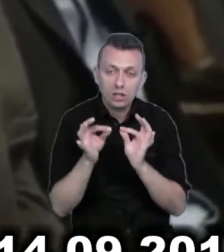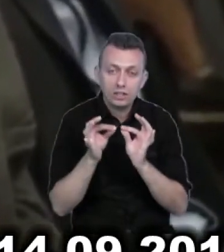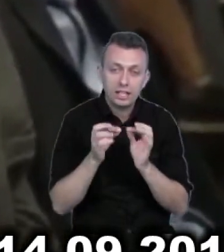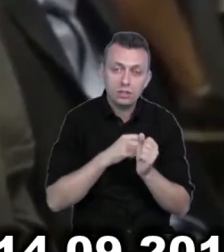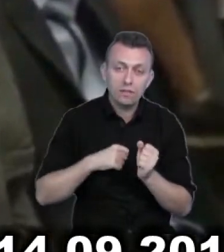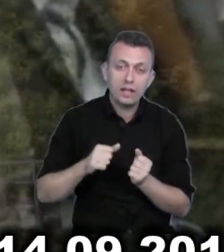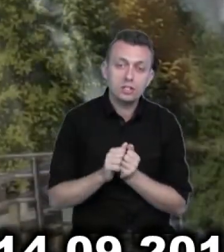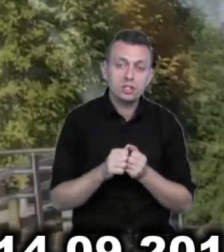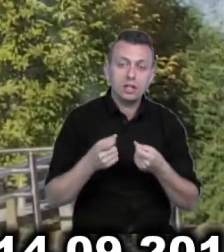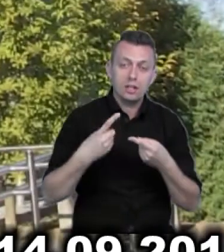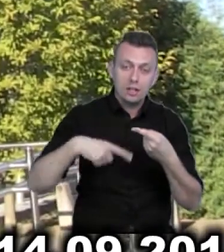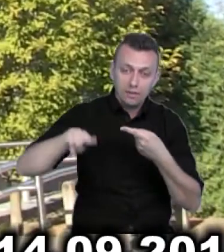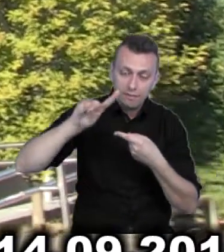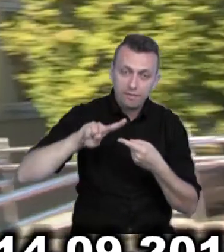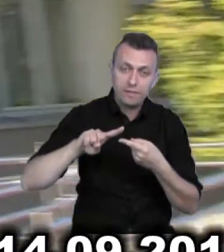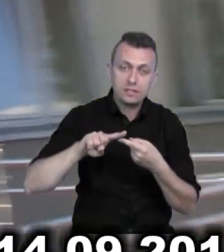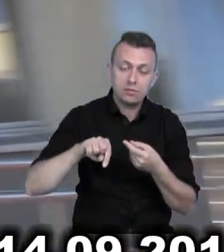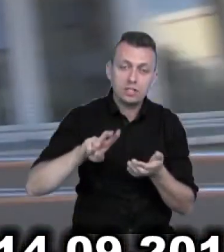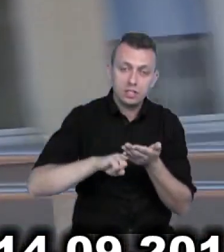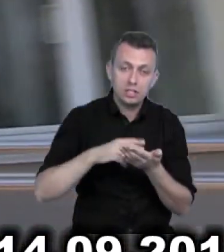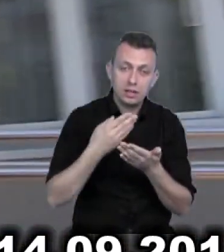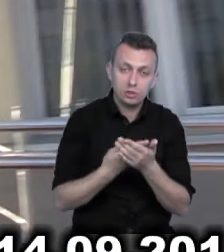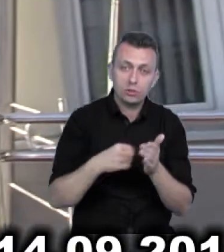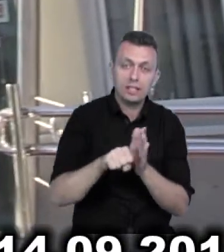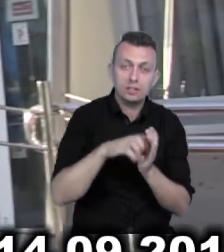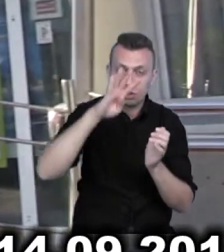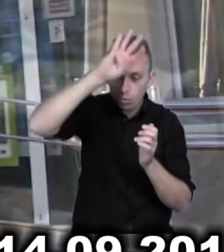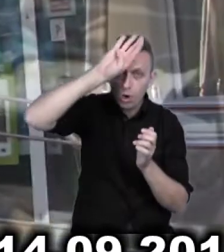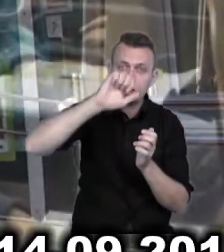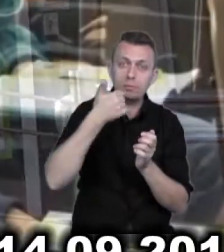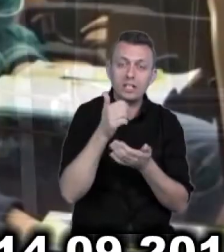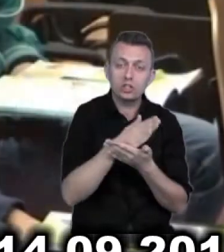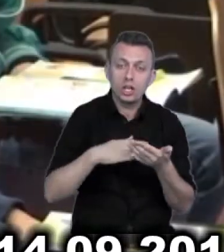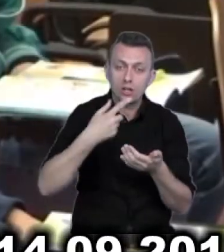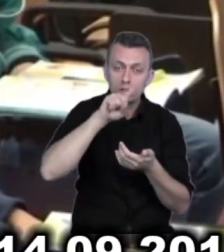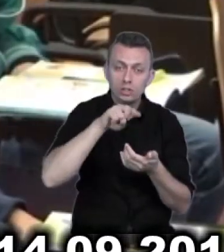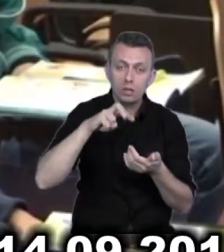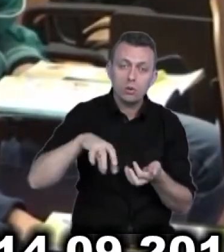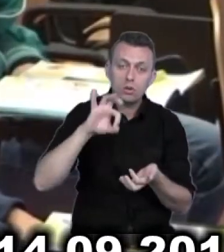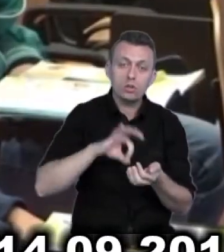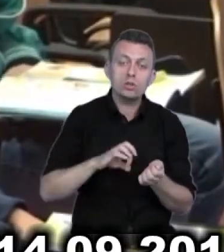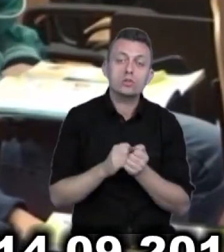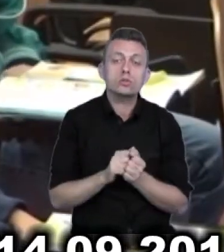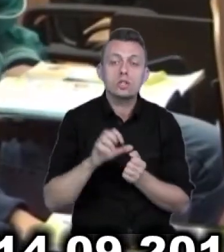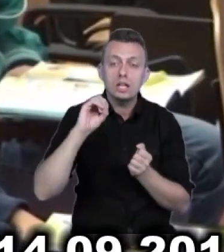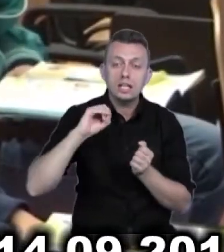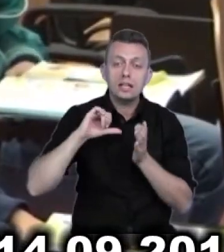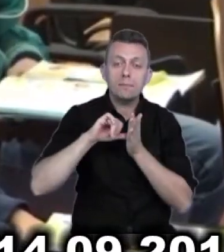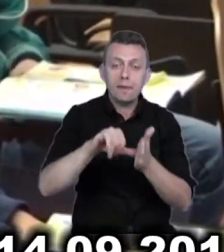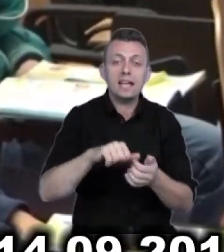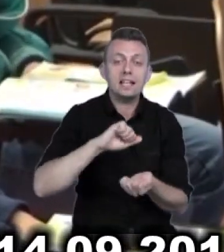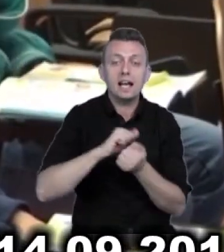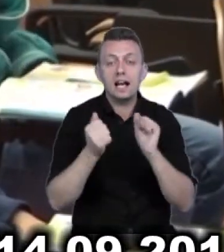pocztą tradycyjną na adres pierwszego oddziału ZUS w Łodzi. Dotychczas dzięki projektowi Lekcje z ZUS swoją wiedzę o ubezpieczeniach